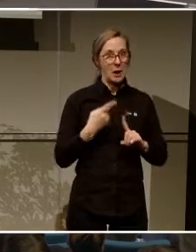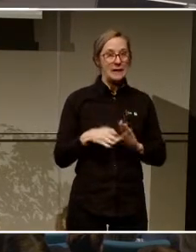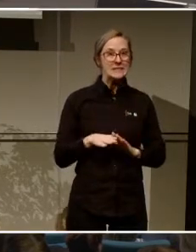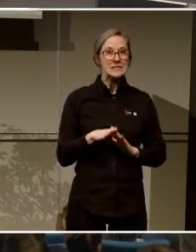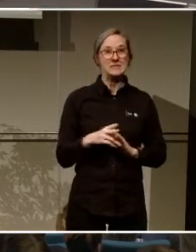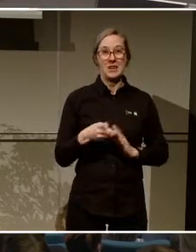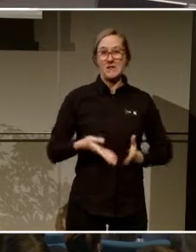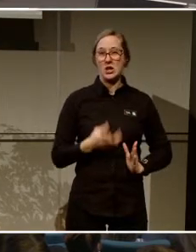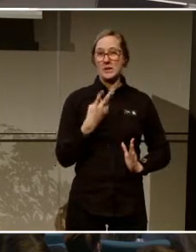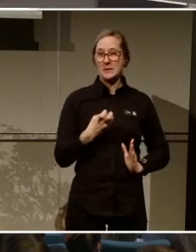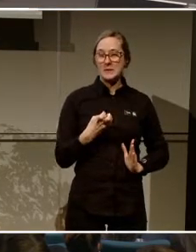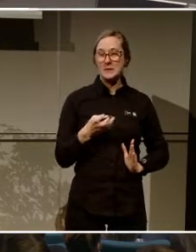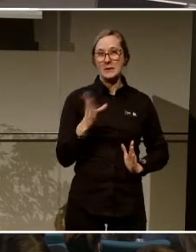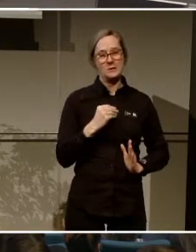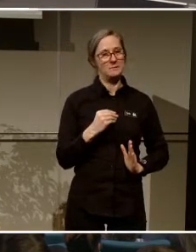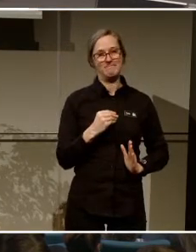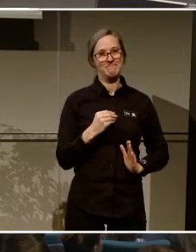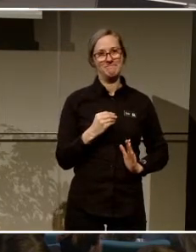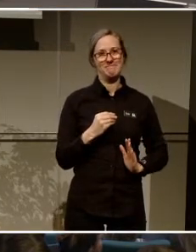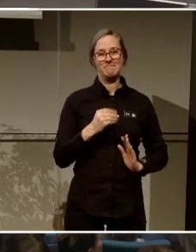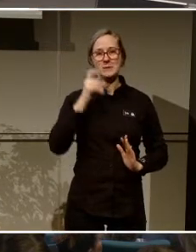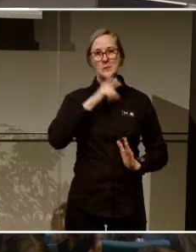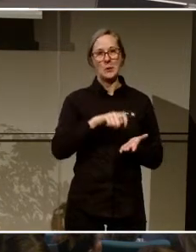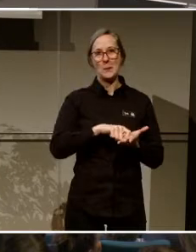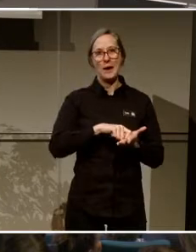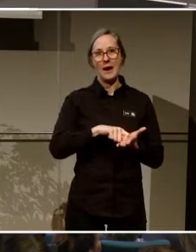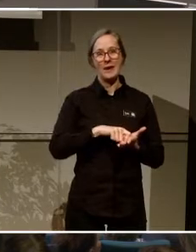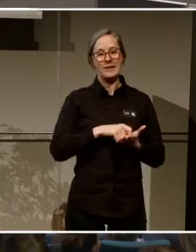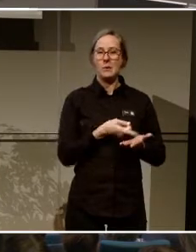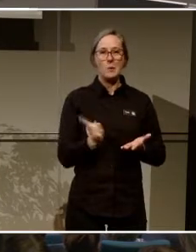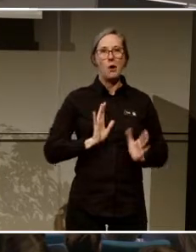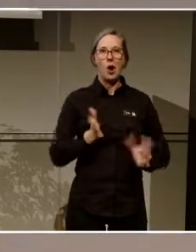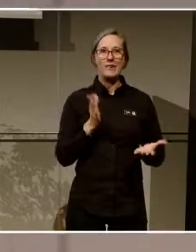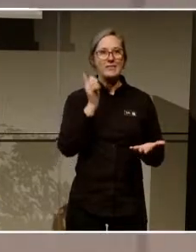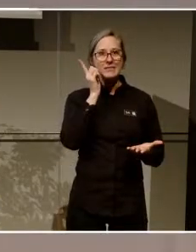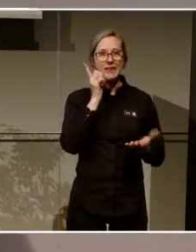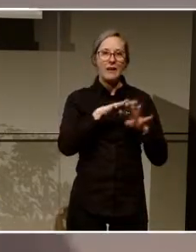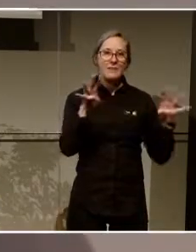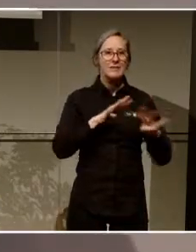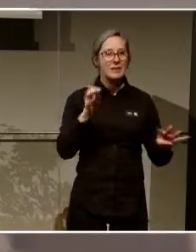några stycken i undersökningen och de märks knappt. De har ju inte internet i mobilen.